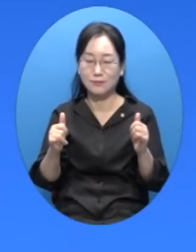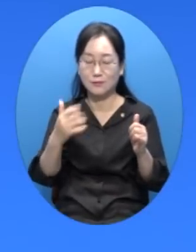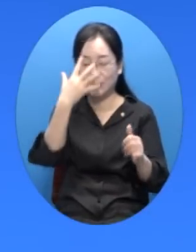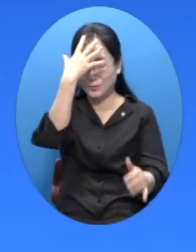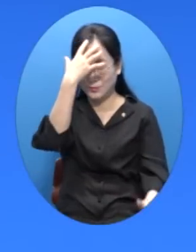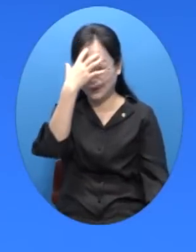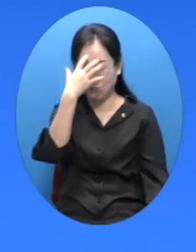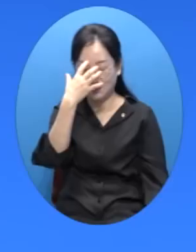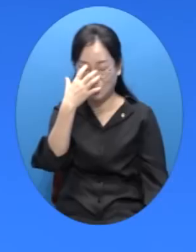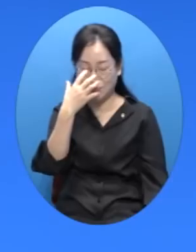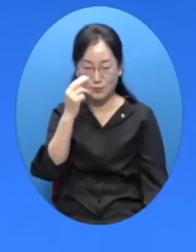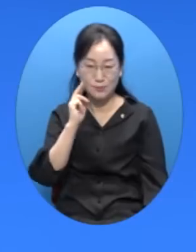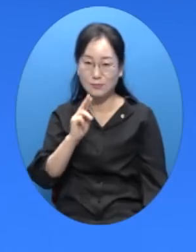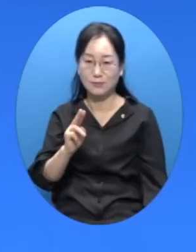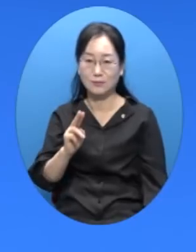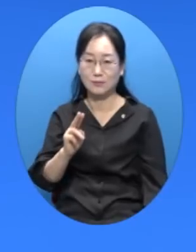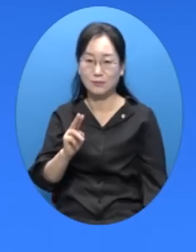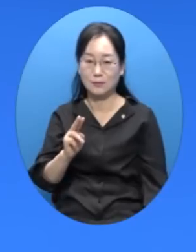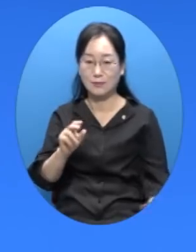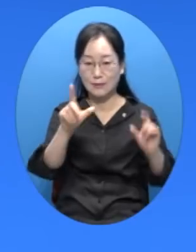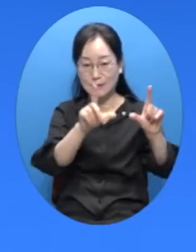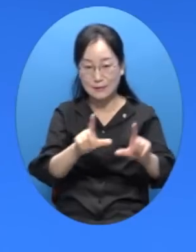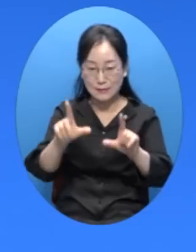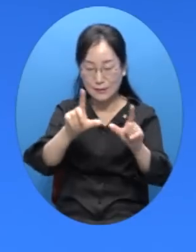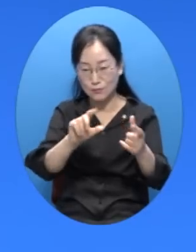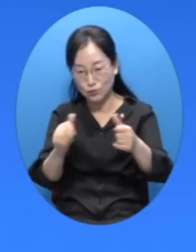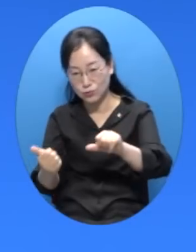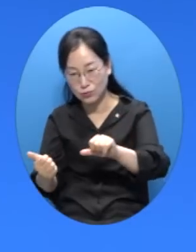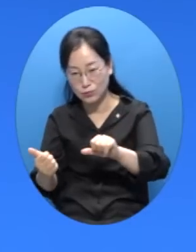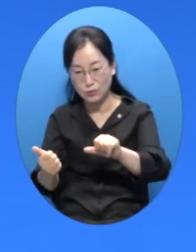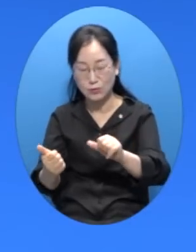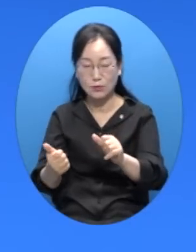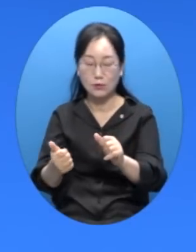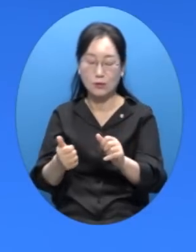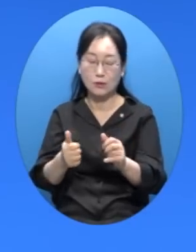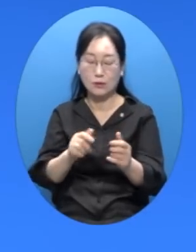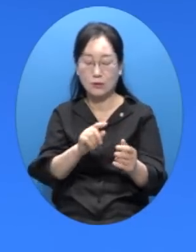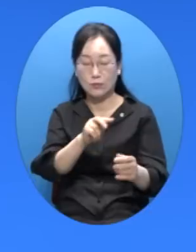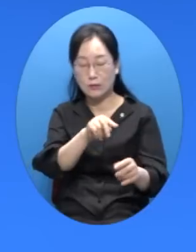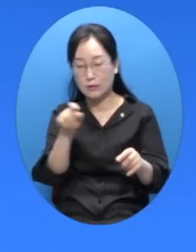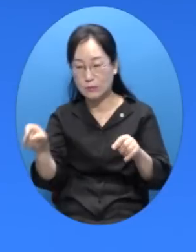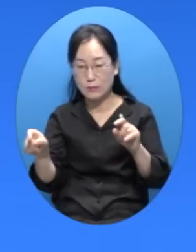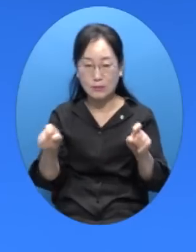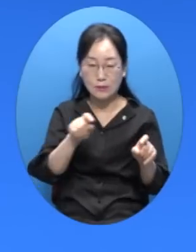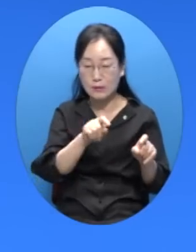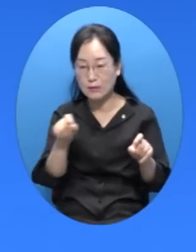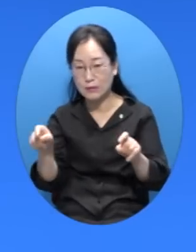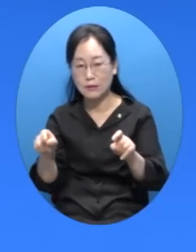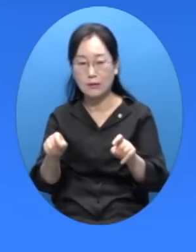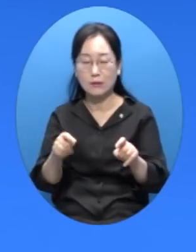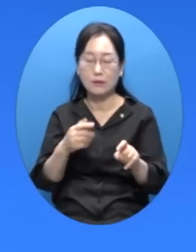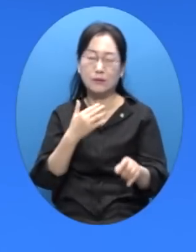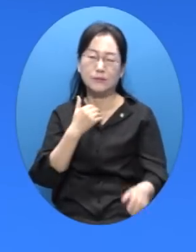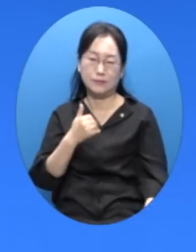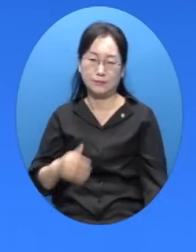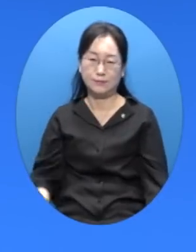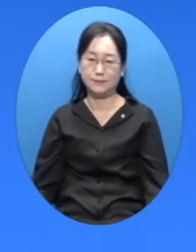우울증에 빠져서 삶과 죽음의 경계선을 오가고 있습니다. 얼마 전